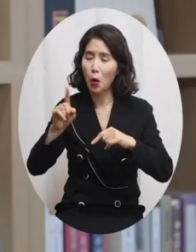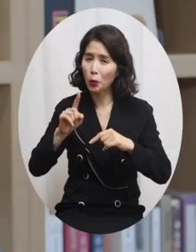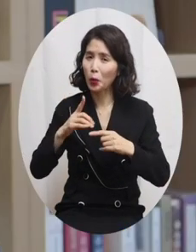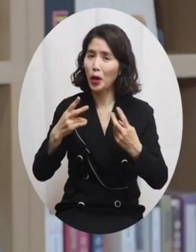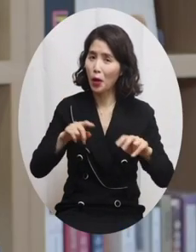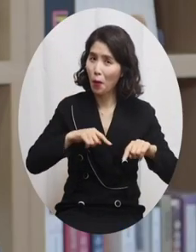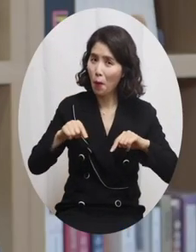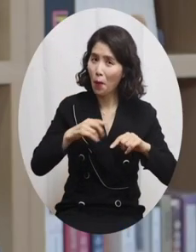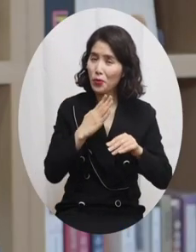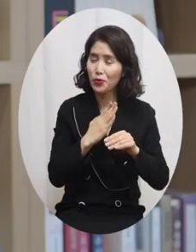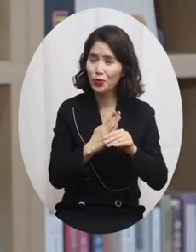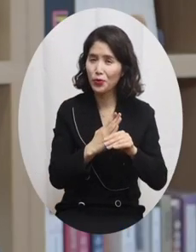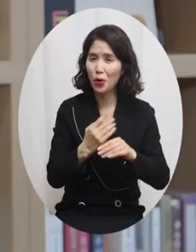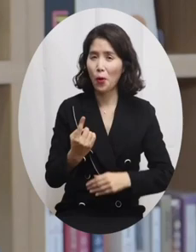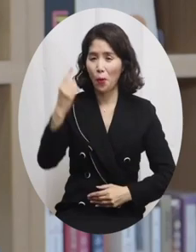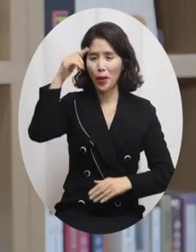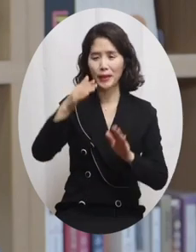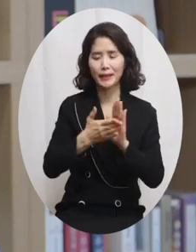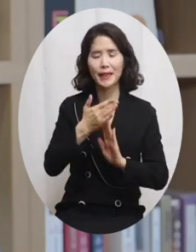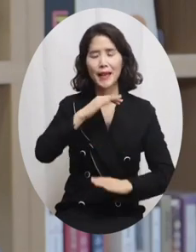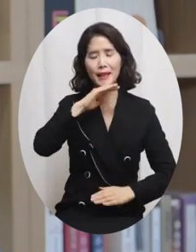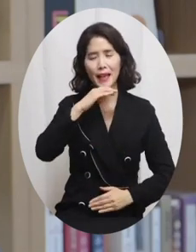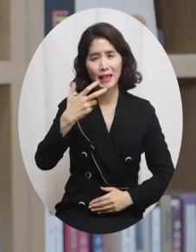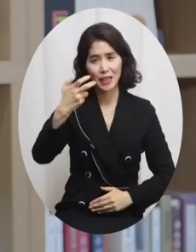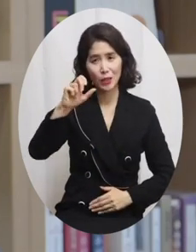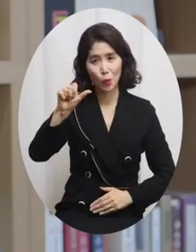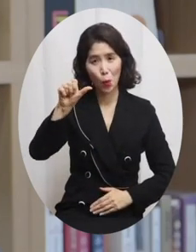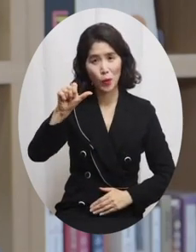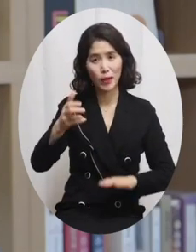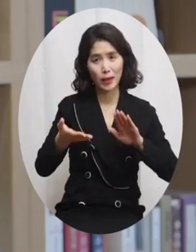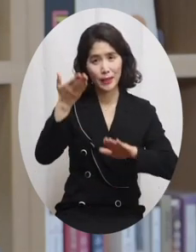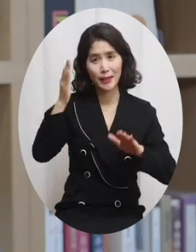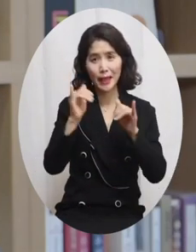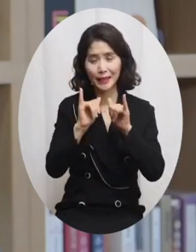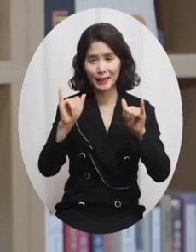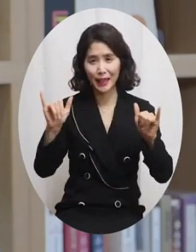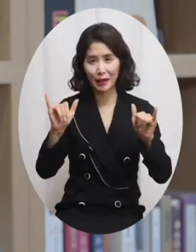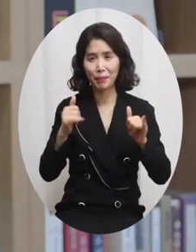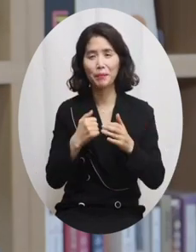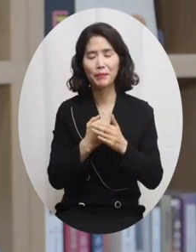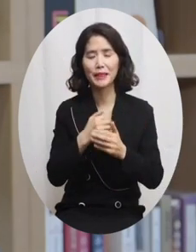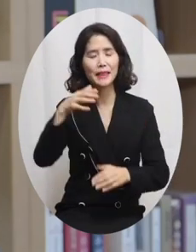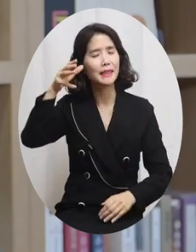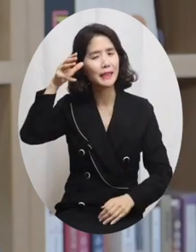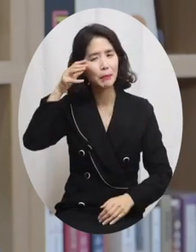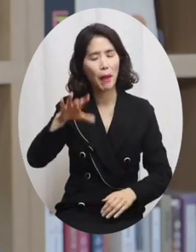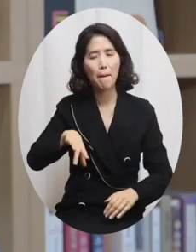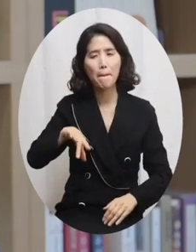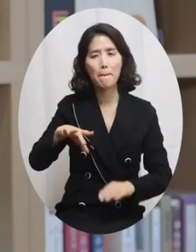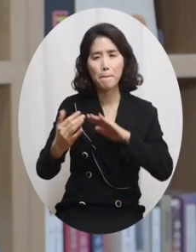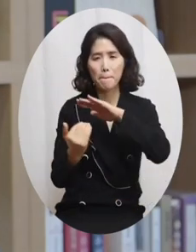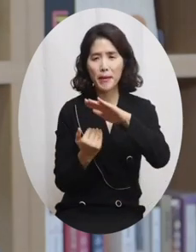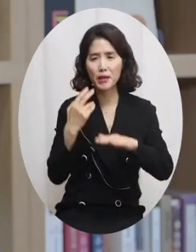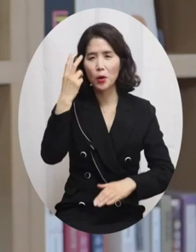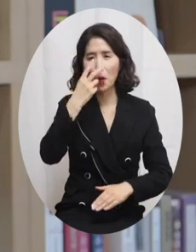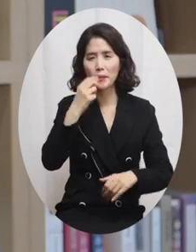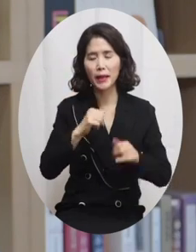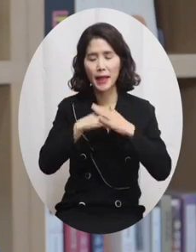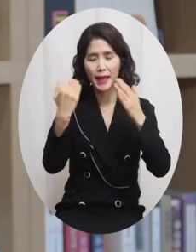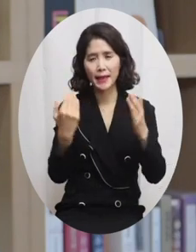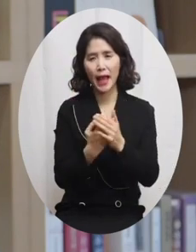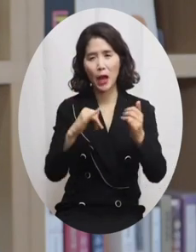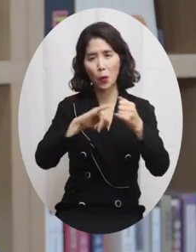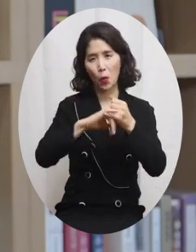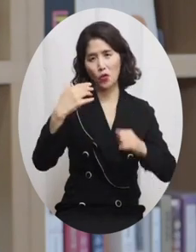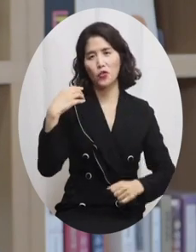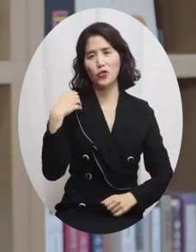계신지. 그 고양시는 75세 이상 되신 분들은 치매 조기 검사를 다 의무적으로 하게끔